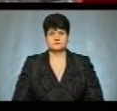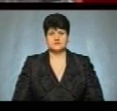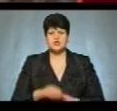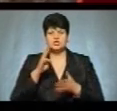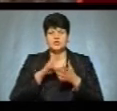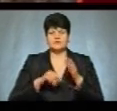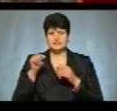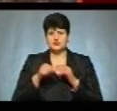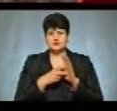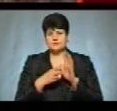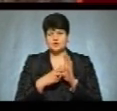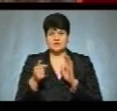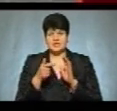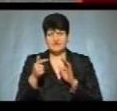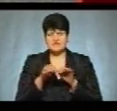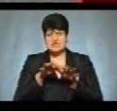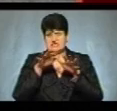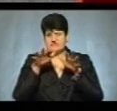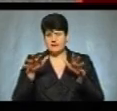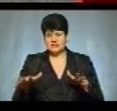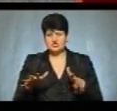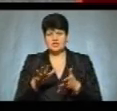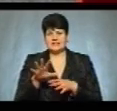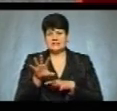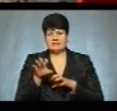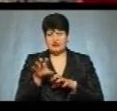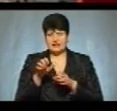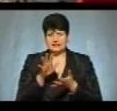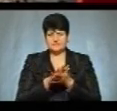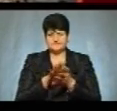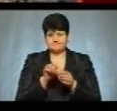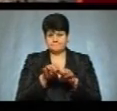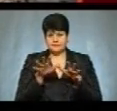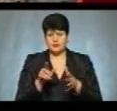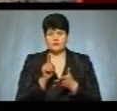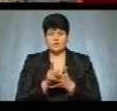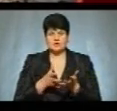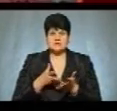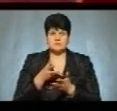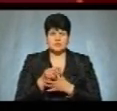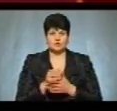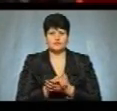Штраф 1700 гривень за звалище тваринних відходів у Тернопільському районі має сплатити товариство «Біобластер».